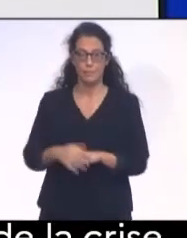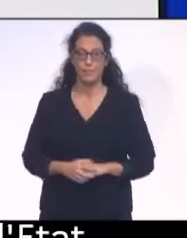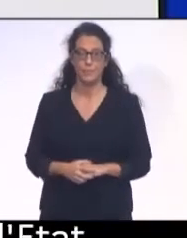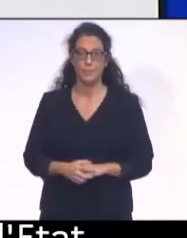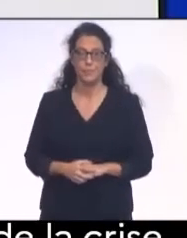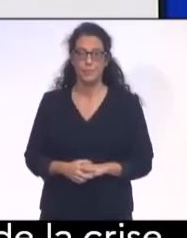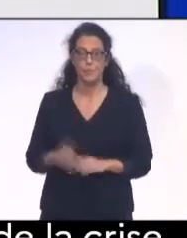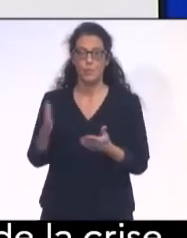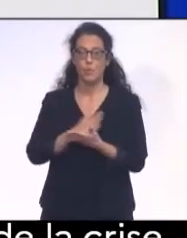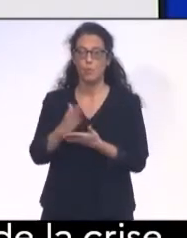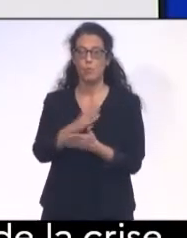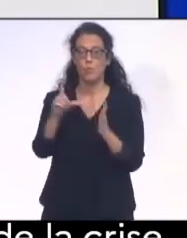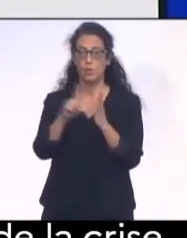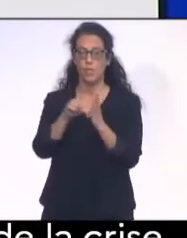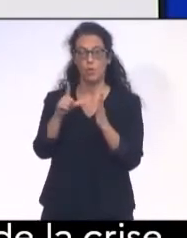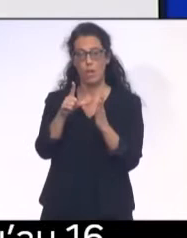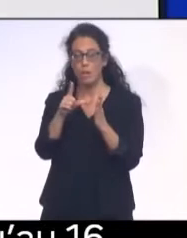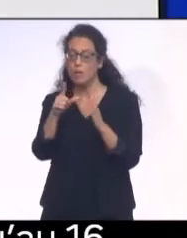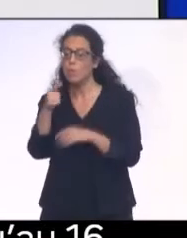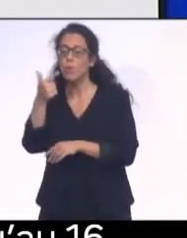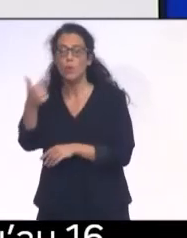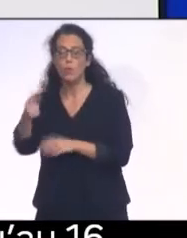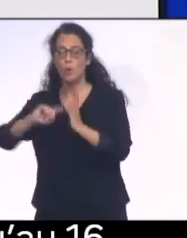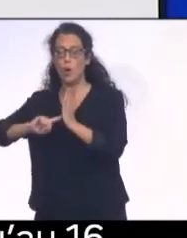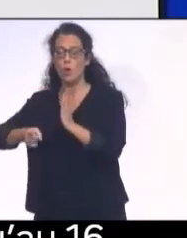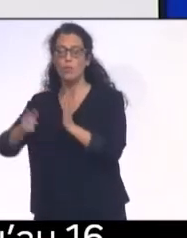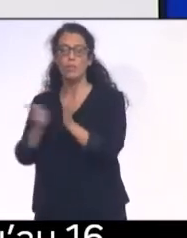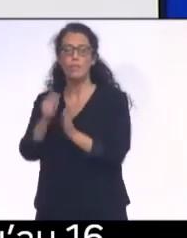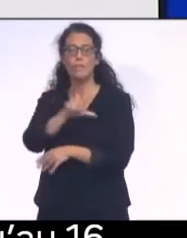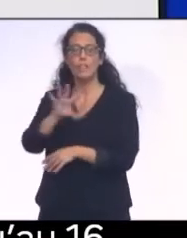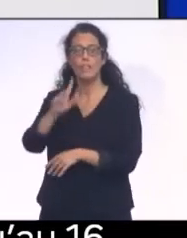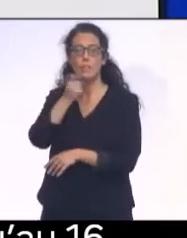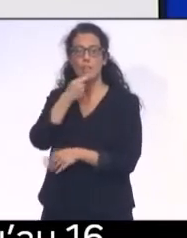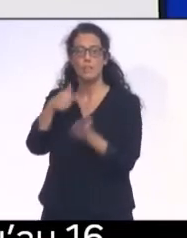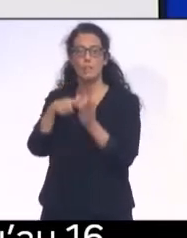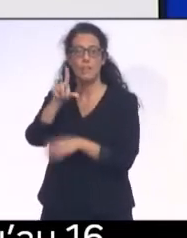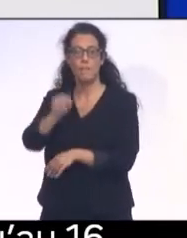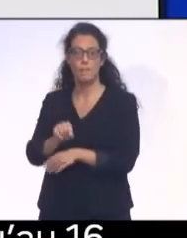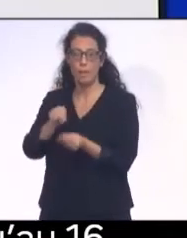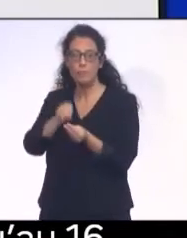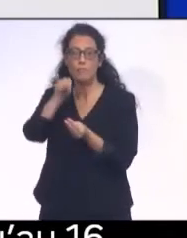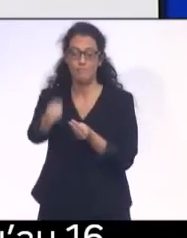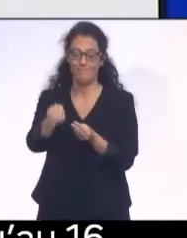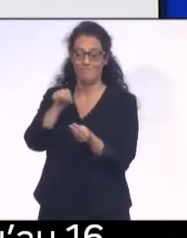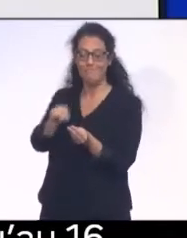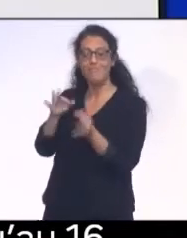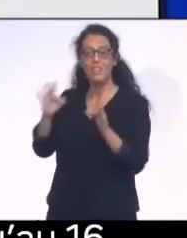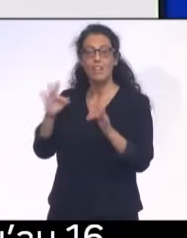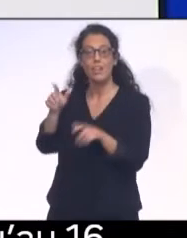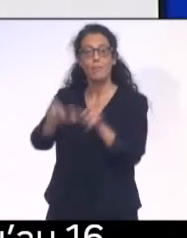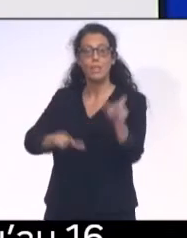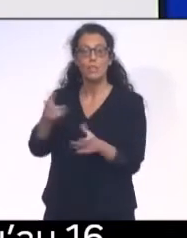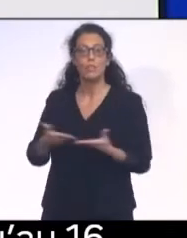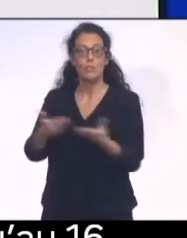permet notamment de prolonger 2 ordonnances du 25 mars 2020 importantes pour les droits des personnes en situation de handicap et les